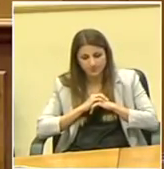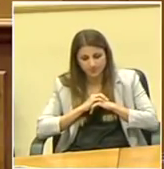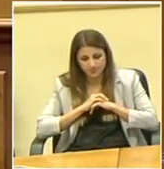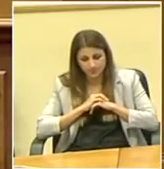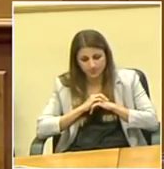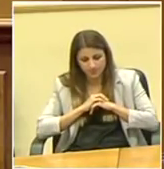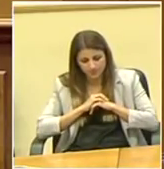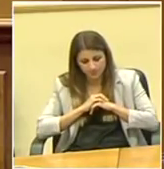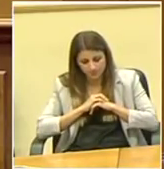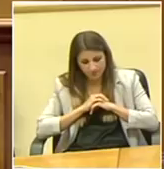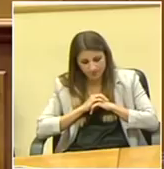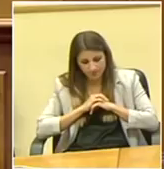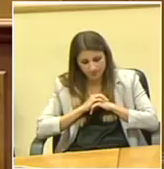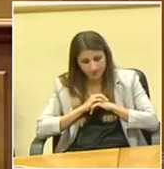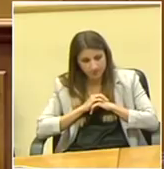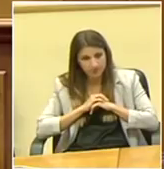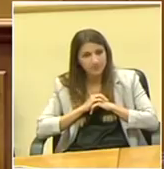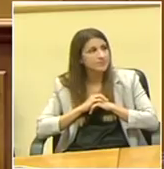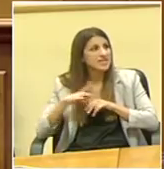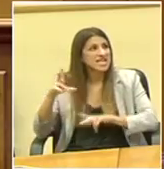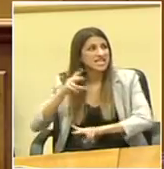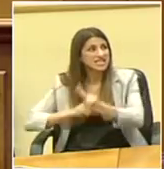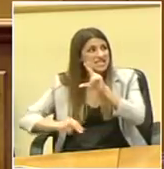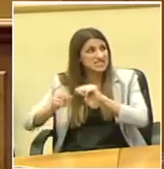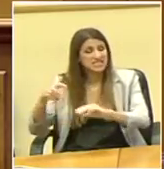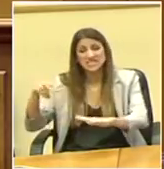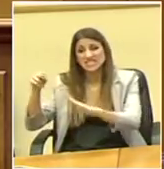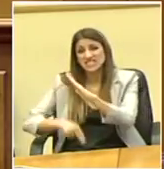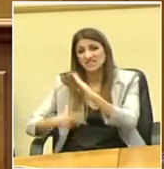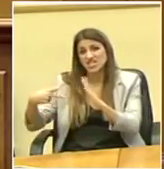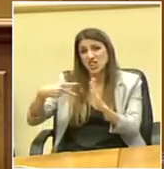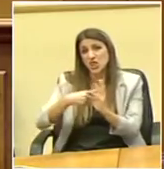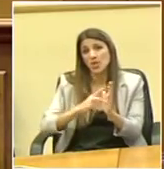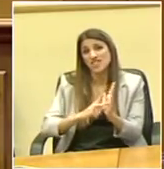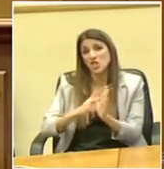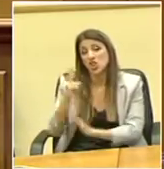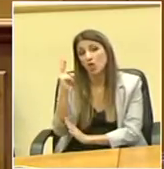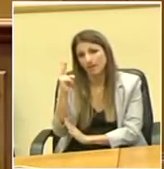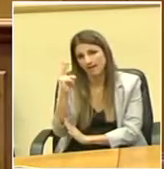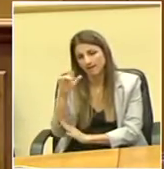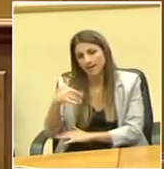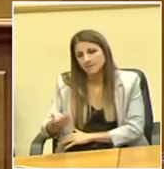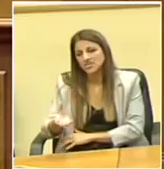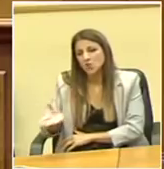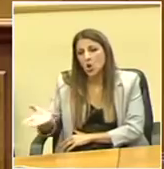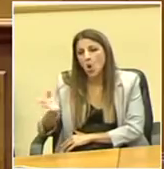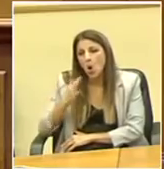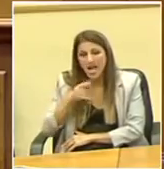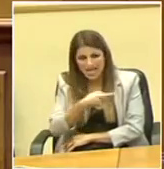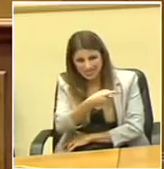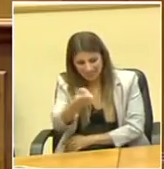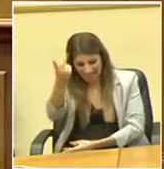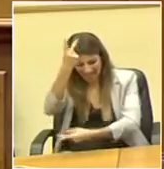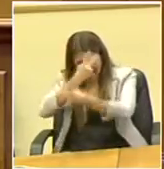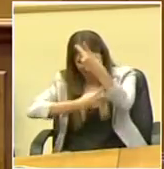Δεν είναι αυτό για το υπερταμείο. Είναι για το τάφχη σίγμα και τη σύμβαση του 2012. Δηλαδή, ό,τι μας κατηγορείται